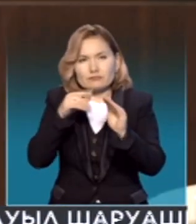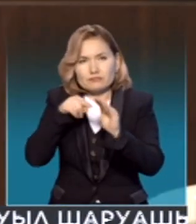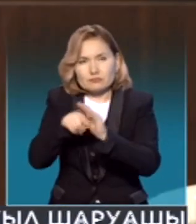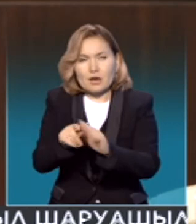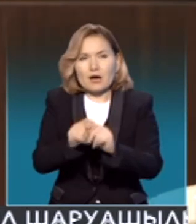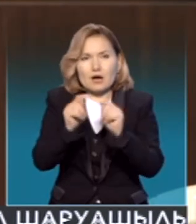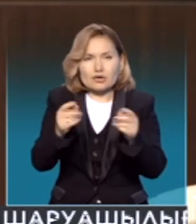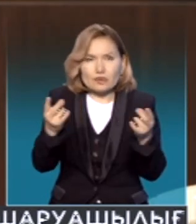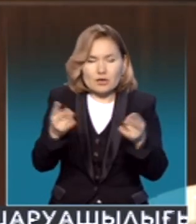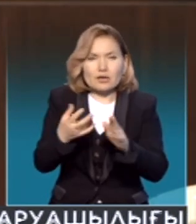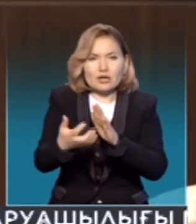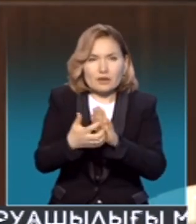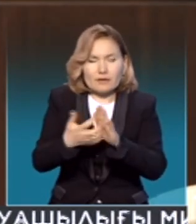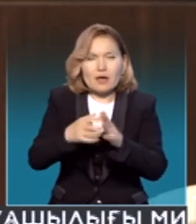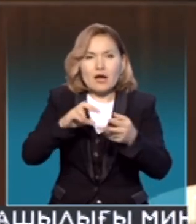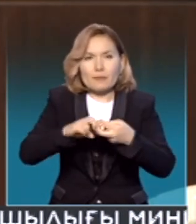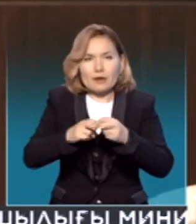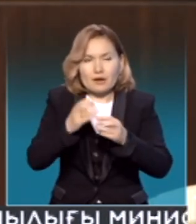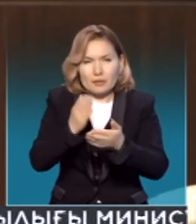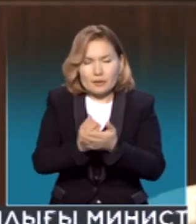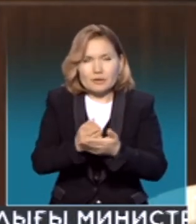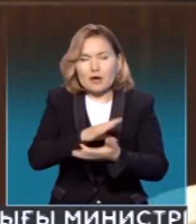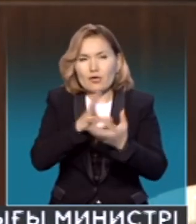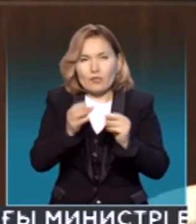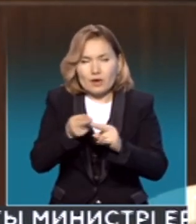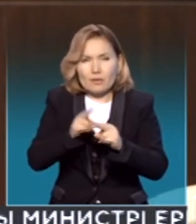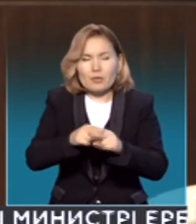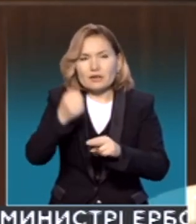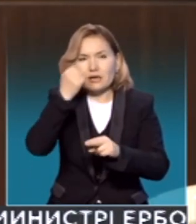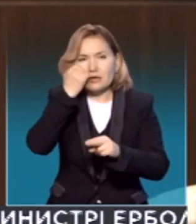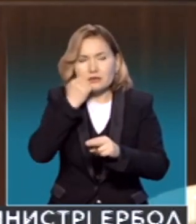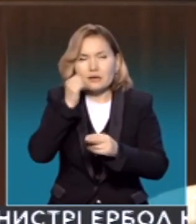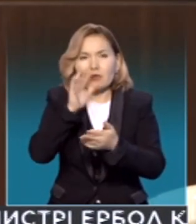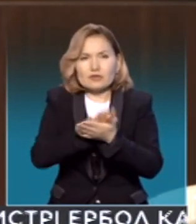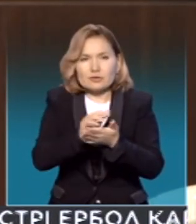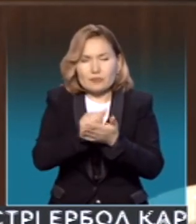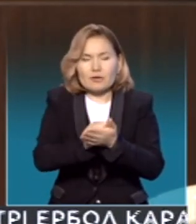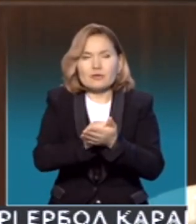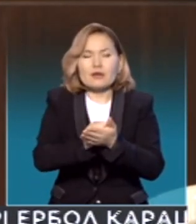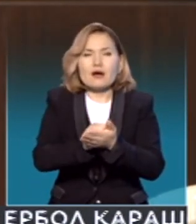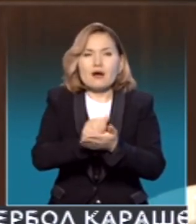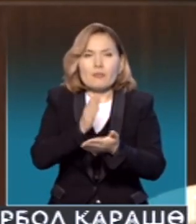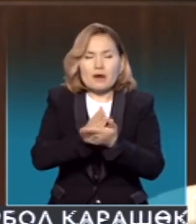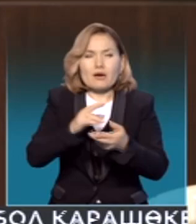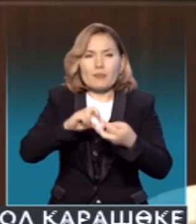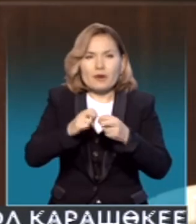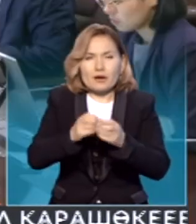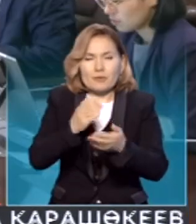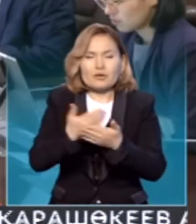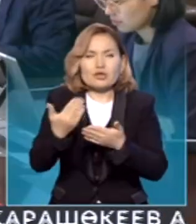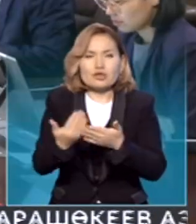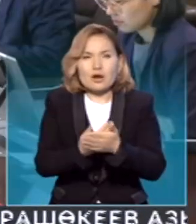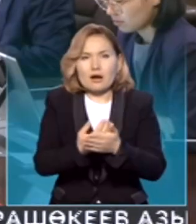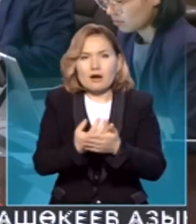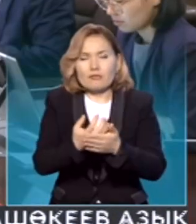жеткіліксіз. Оның үстіне оның көбісі әбден ескірген. Жаңа көкөніс қоймалары қажет.